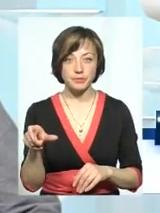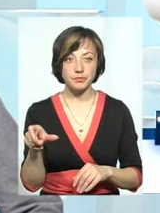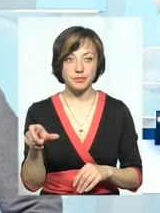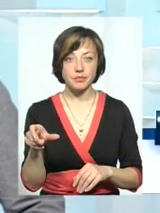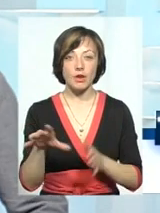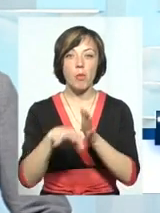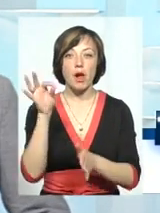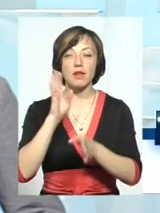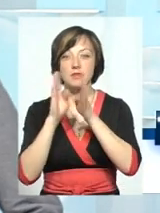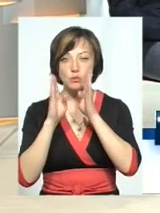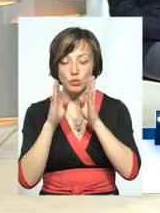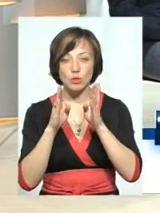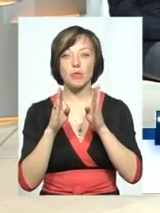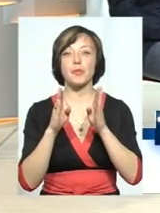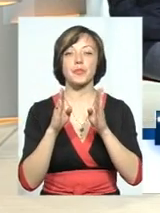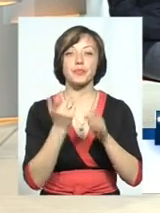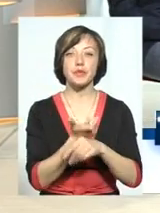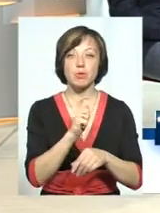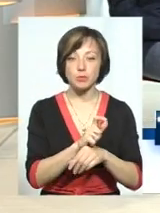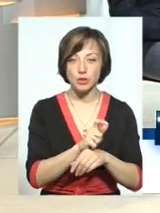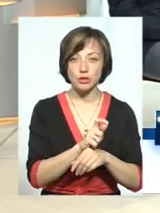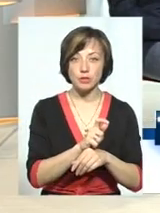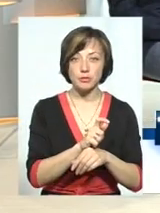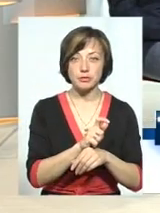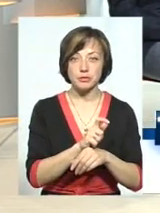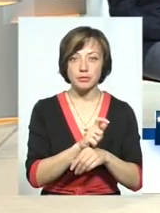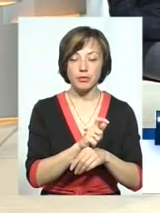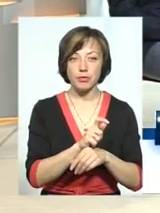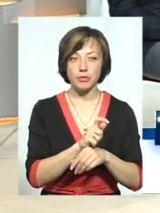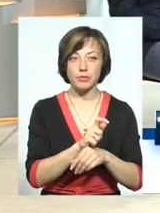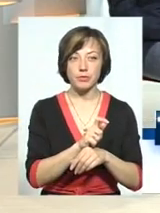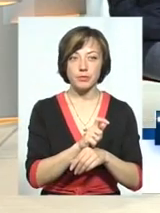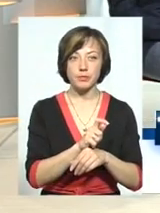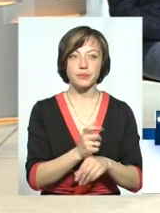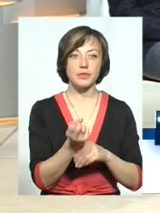натиснули там, обрали Фейсбук. Більшість, тобто там взагалі ще